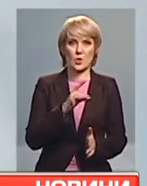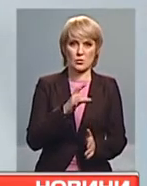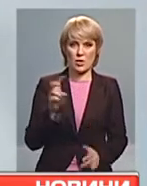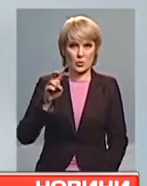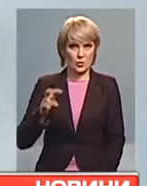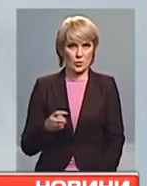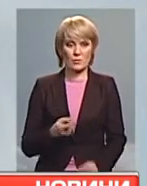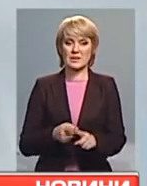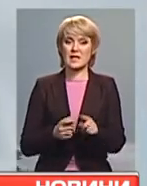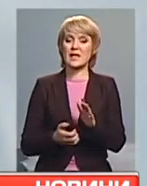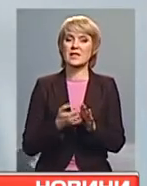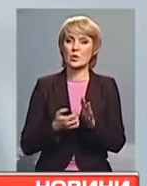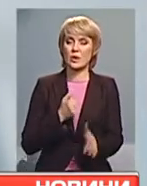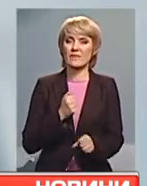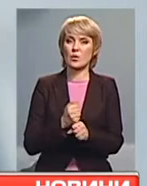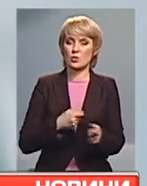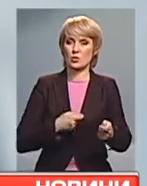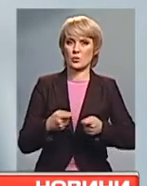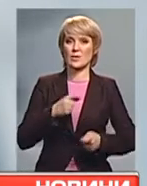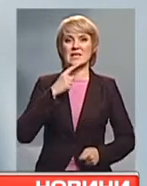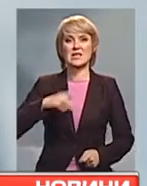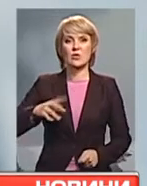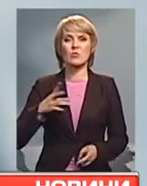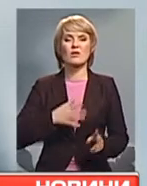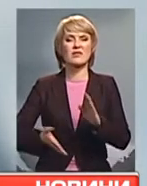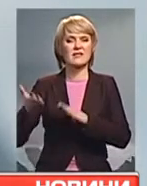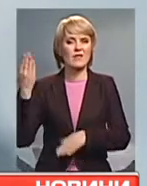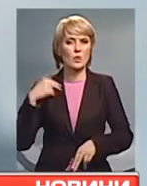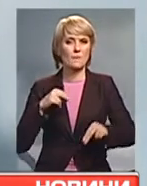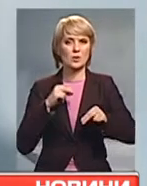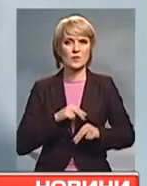доларами. Це, до речі, недолік у роботі уряду. З Росією потрібно було давно